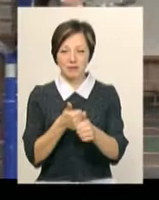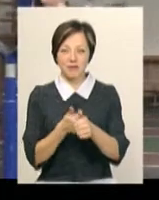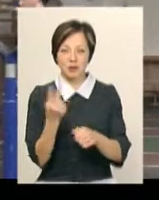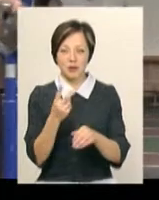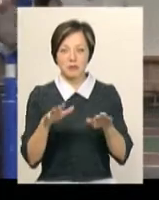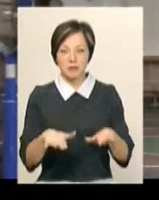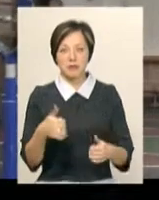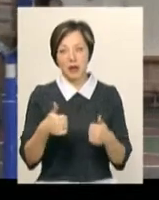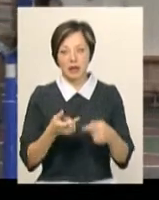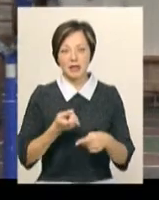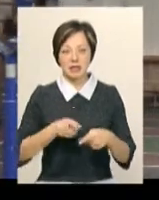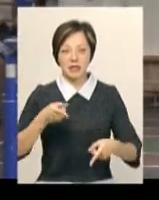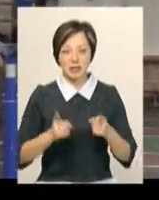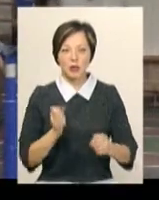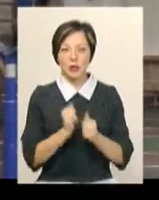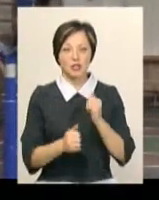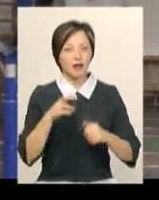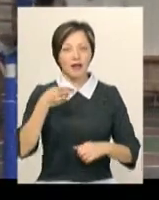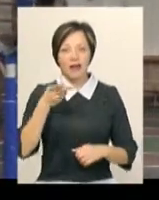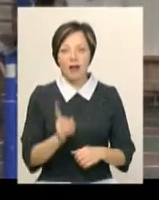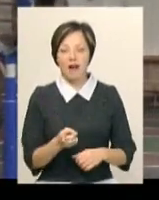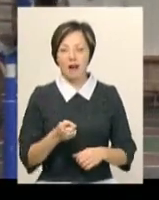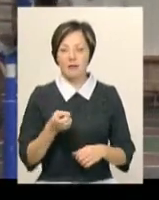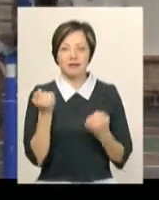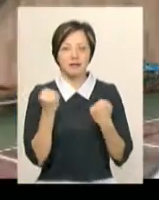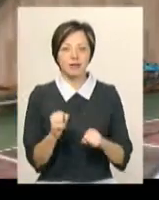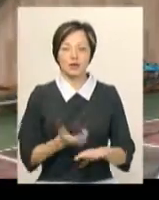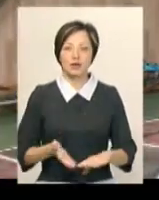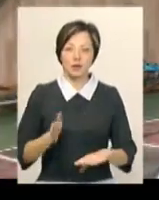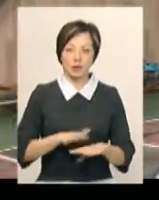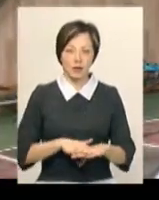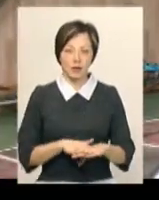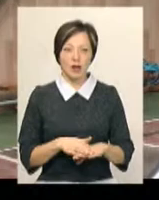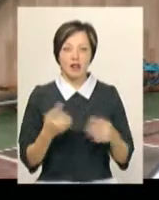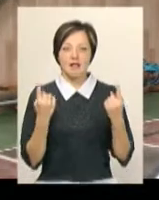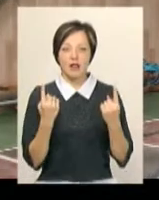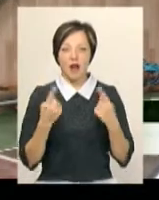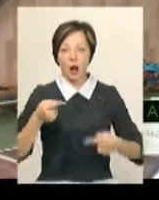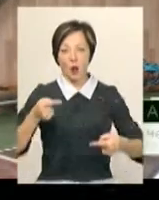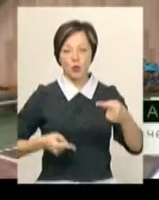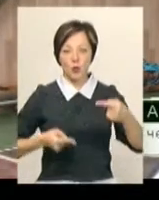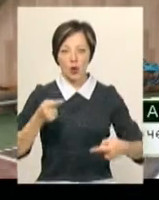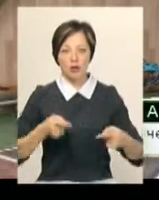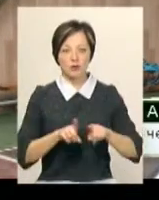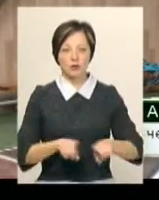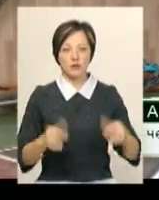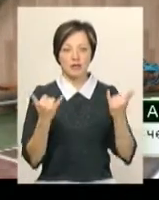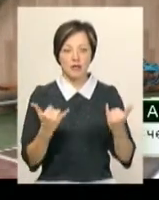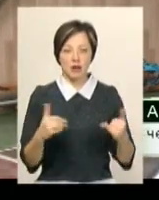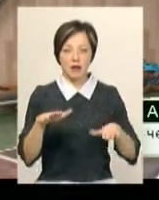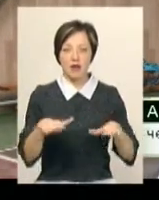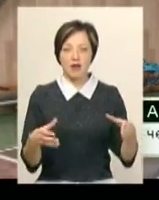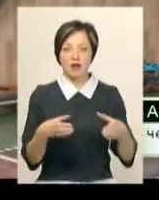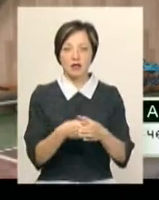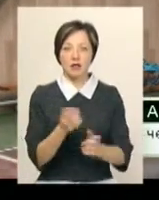На змаганнях це дійсно, от кожен кілограм він продалівається дуже довго. Дуже велика конкуренція, особливо зараз вагові